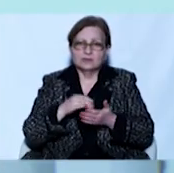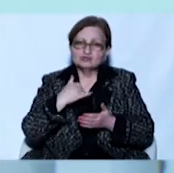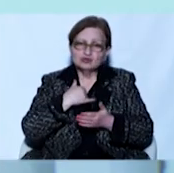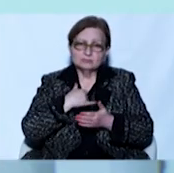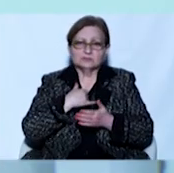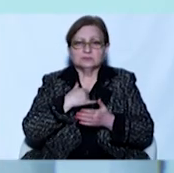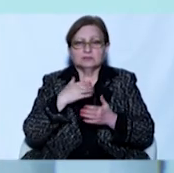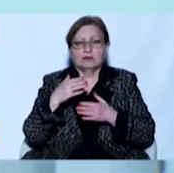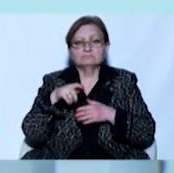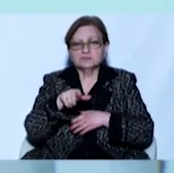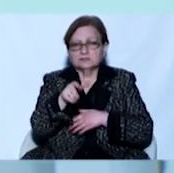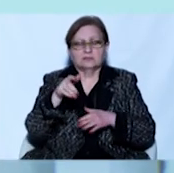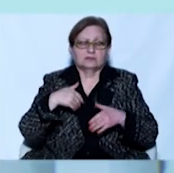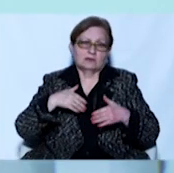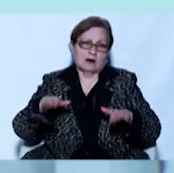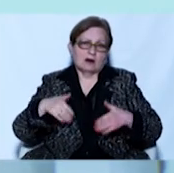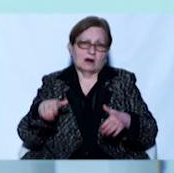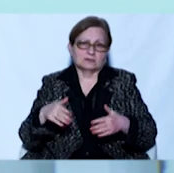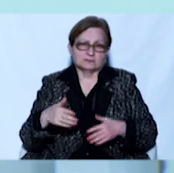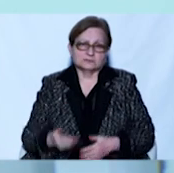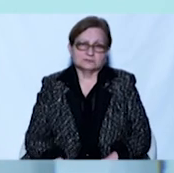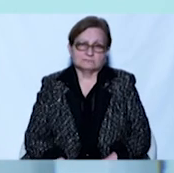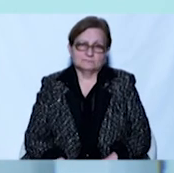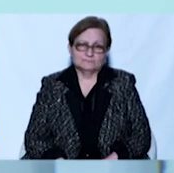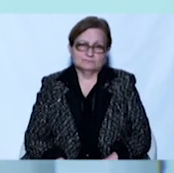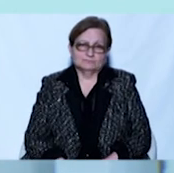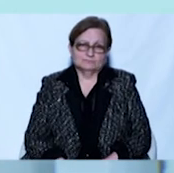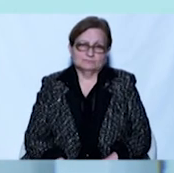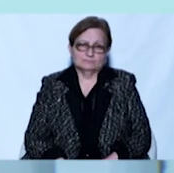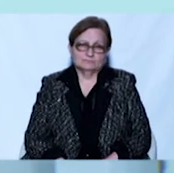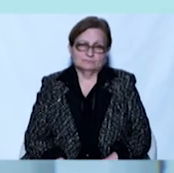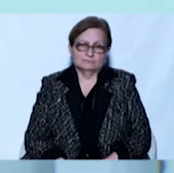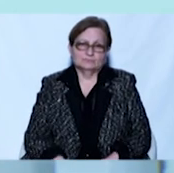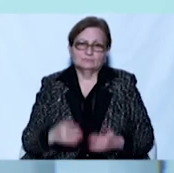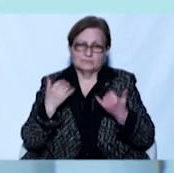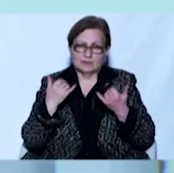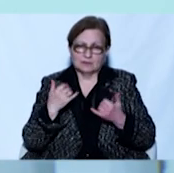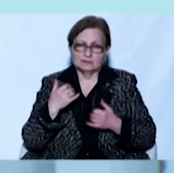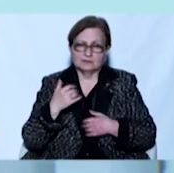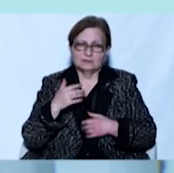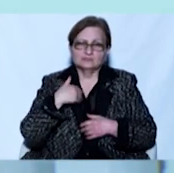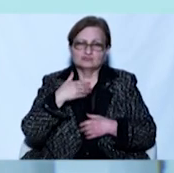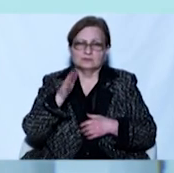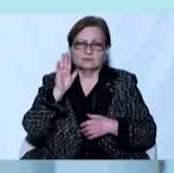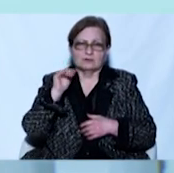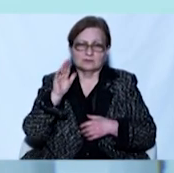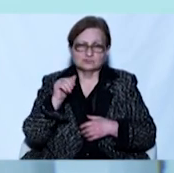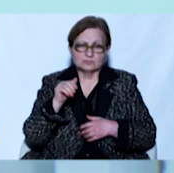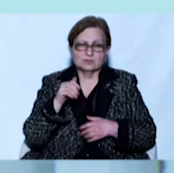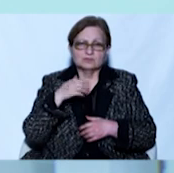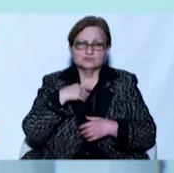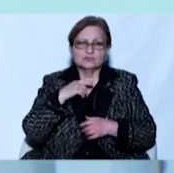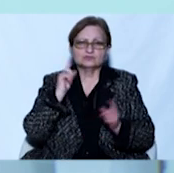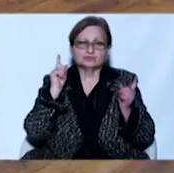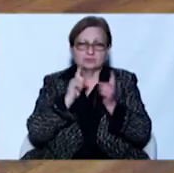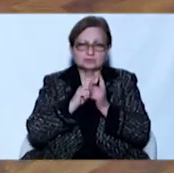ახლოს მდინარე არ არის. ახლა კი დაგემშვიდობებით, ჩვენ ერთმანეთ შევხვდებით შემდეგ